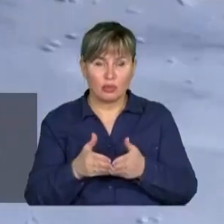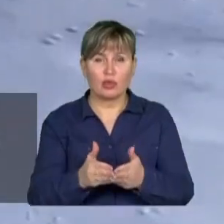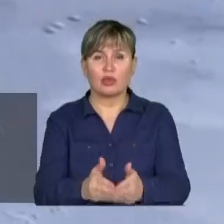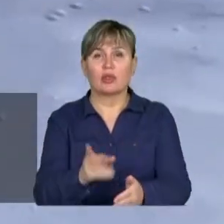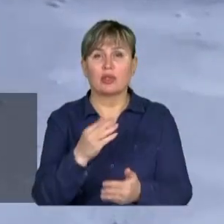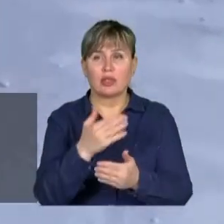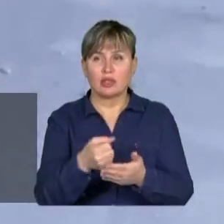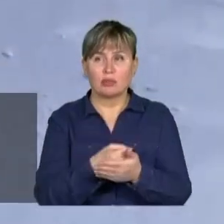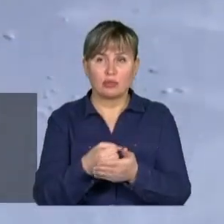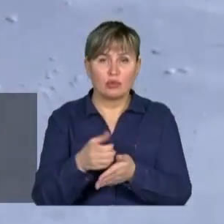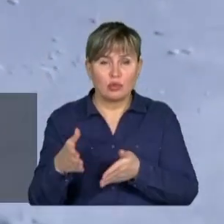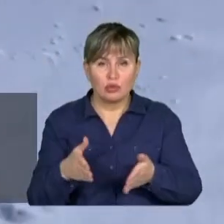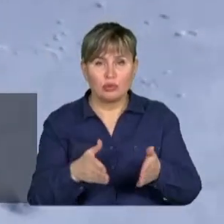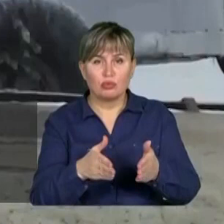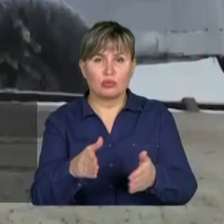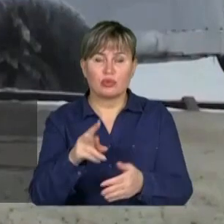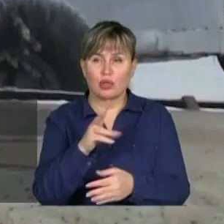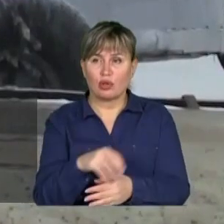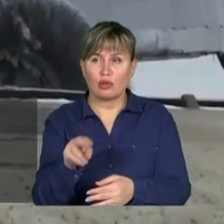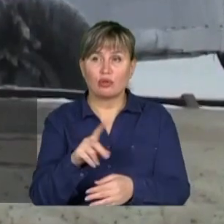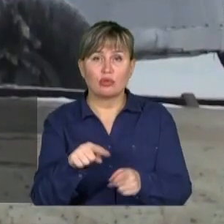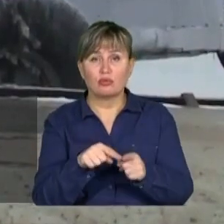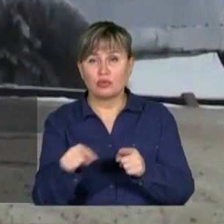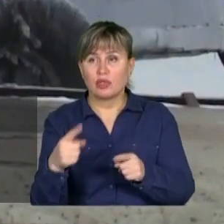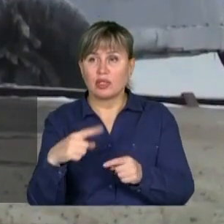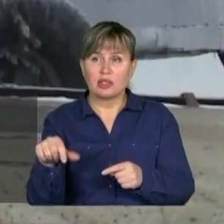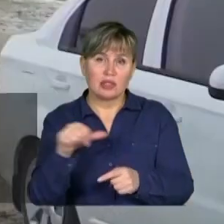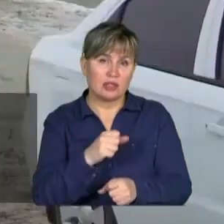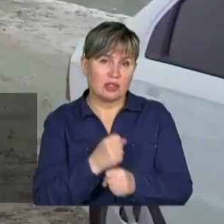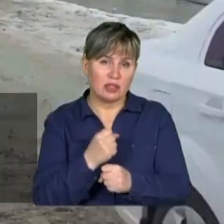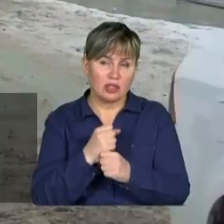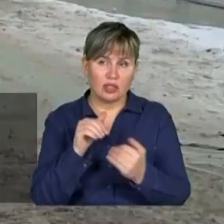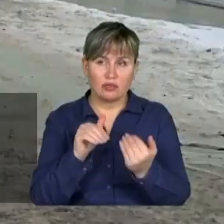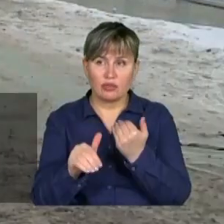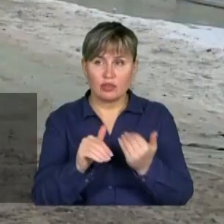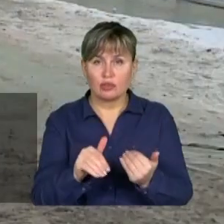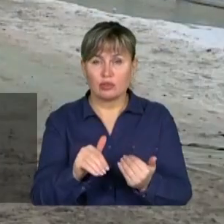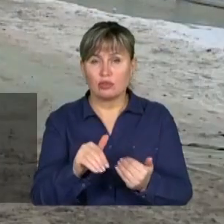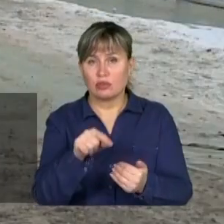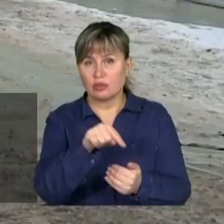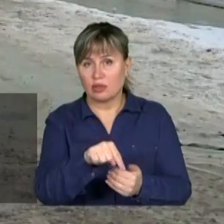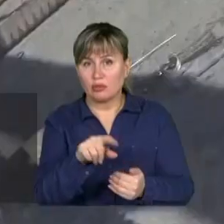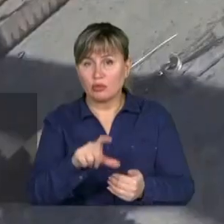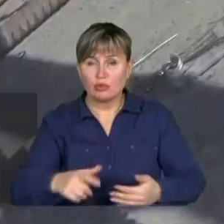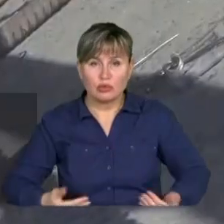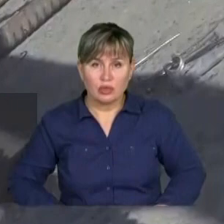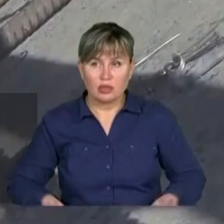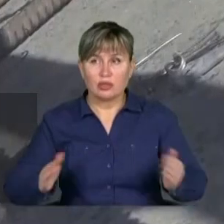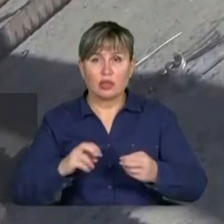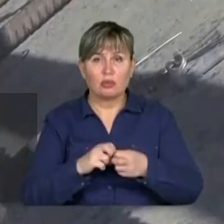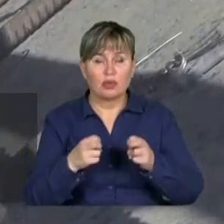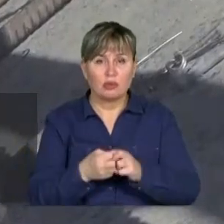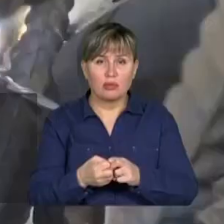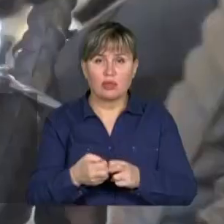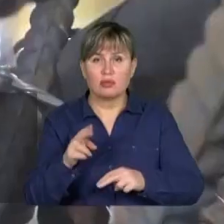них пробивает путь сквозь толщу льда, чтобы в течение недели наладить их движение. Ведь на кону жизни людей. А вот кардинально проблему решить